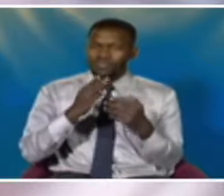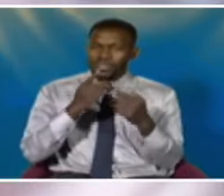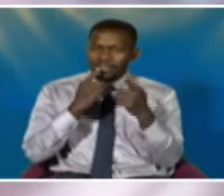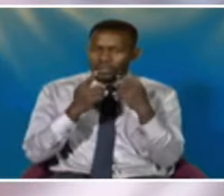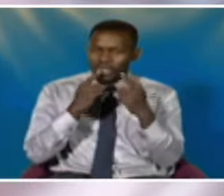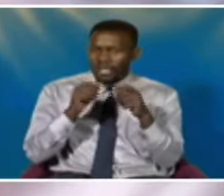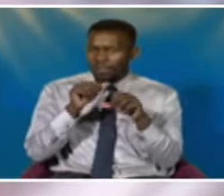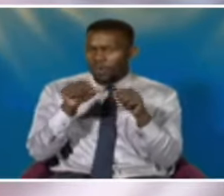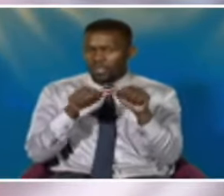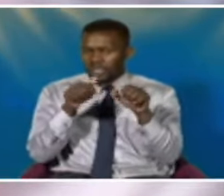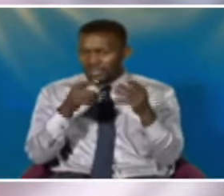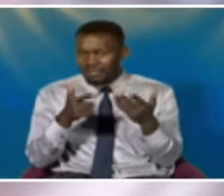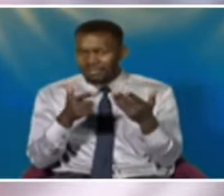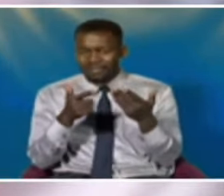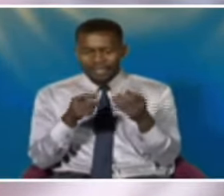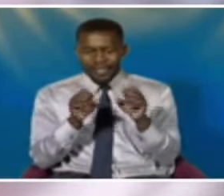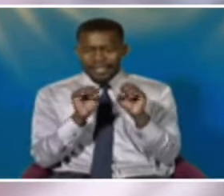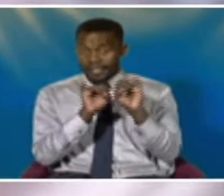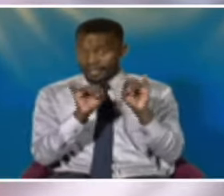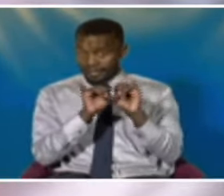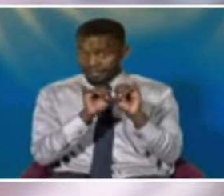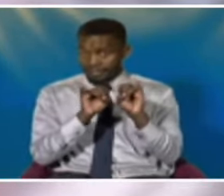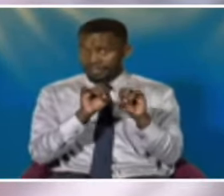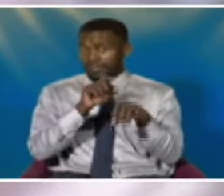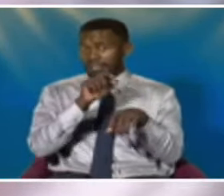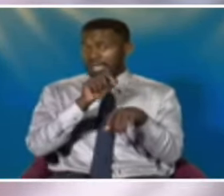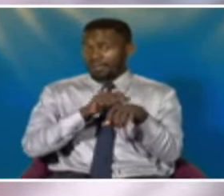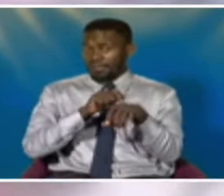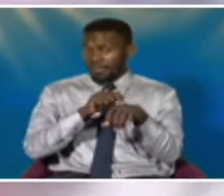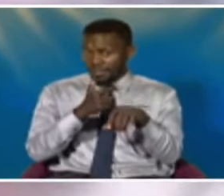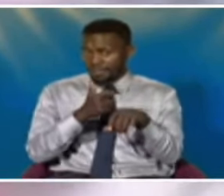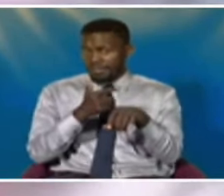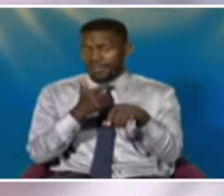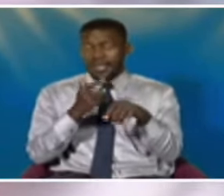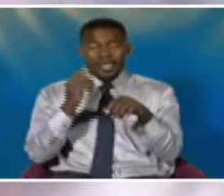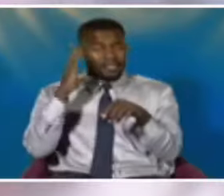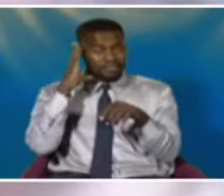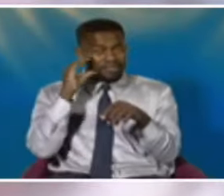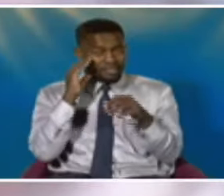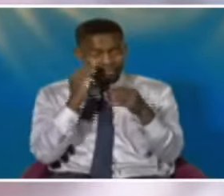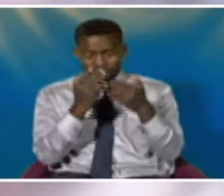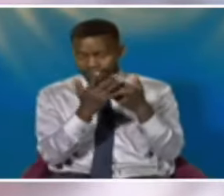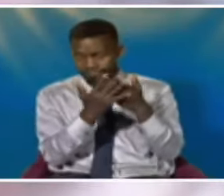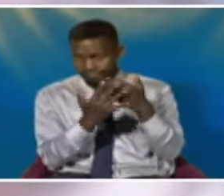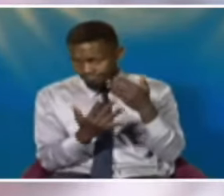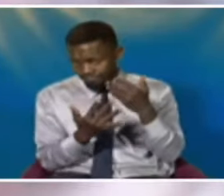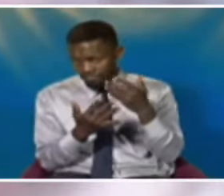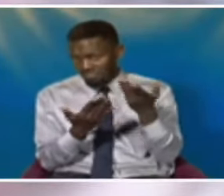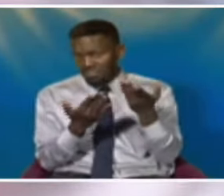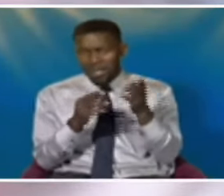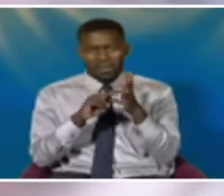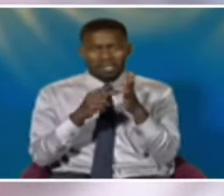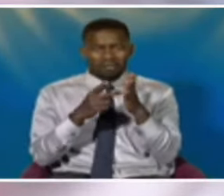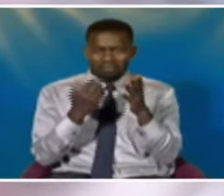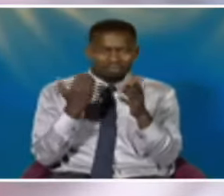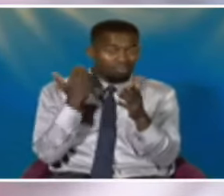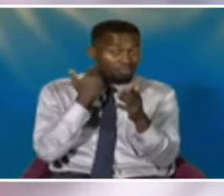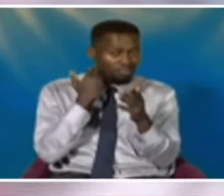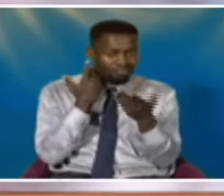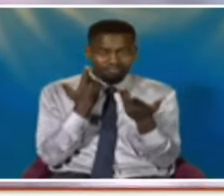menstruation, vile tunafaa kufanya usafi, vile mazungumzo pia reproductive